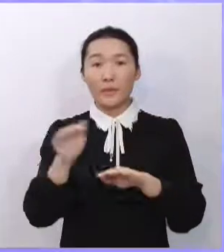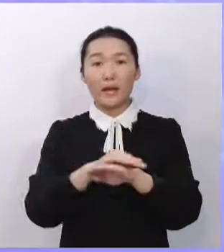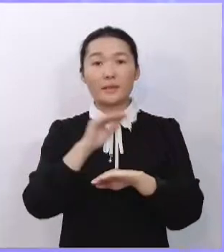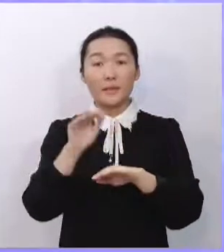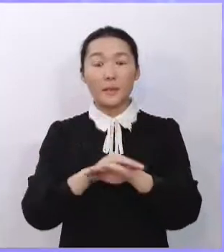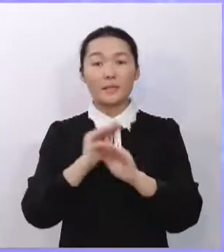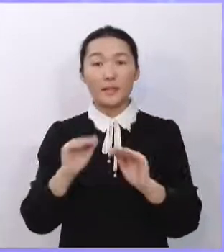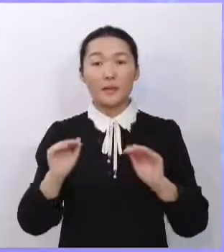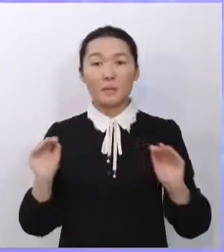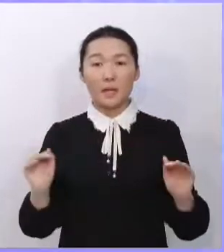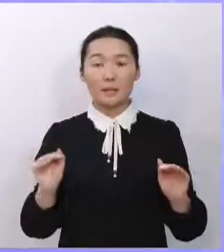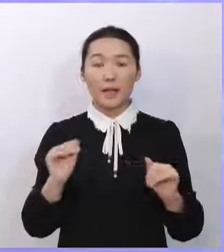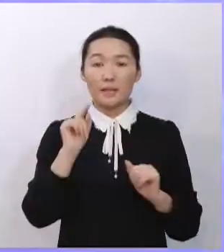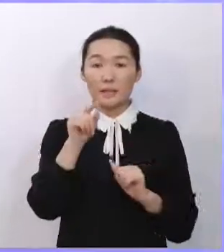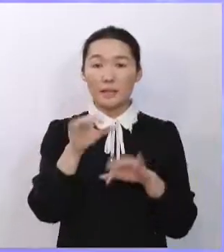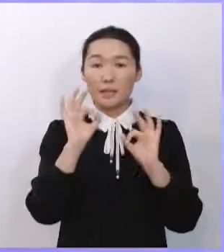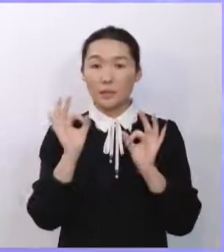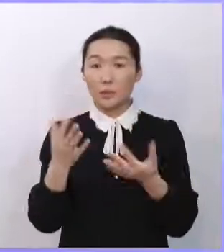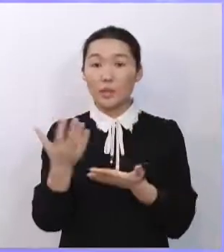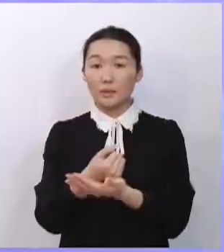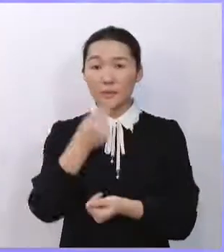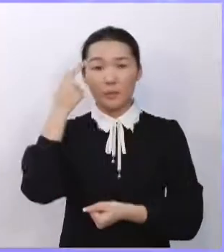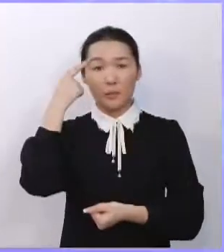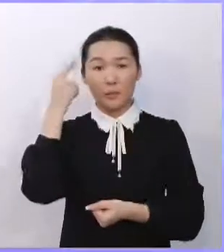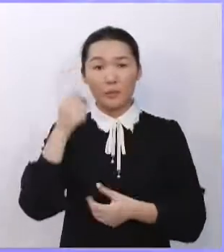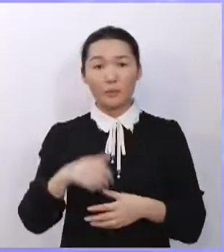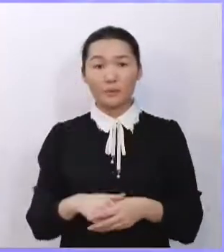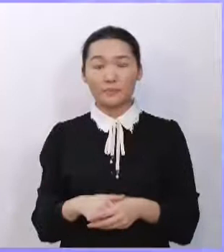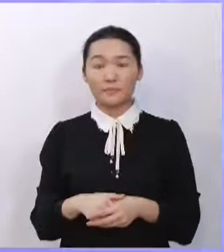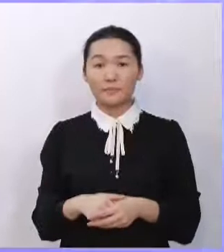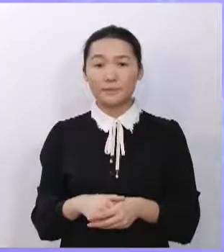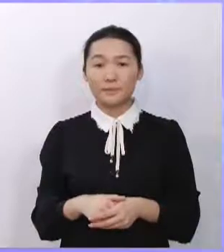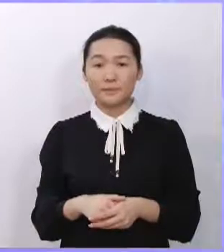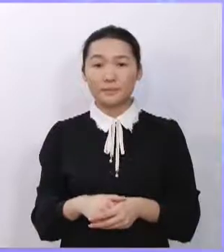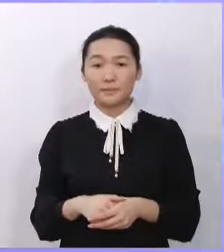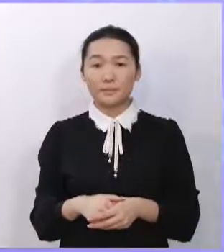Азаматсыңар балдар, силерди туура тапты деп ойлоймун.